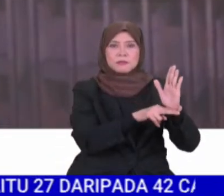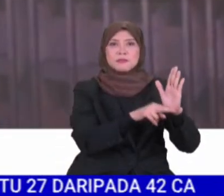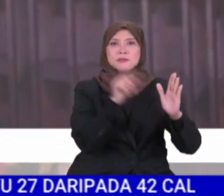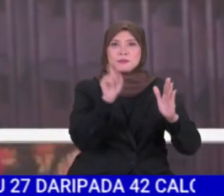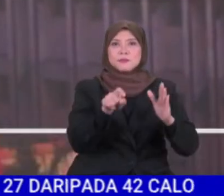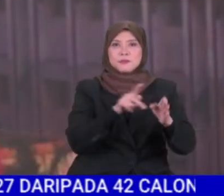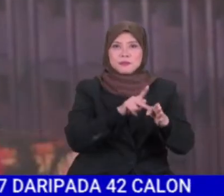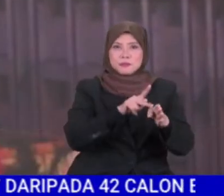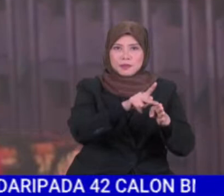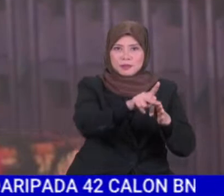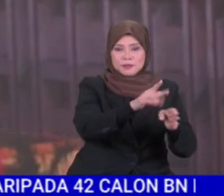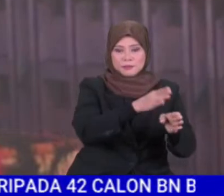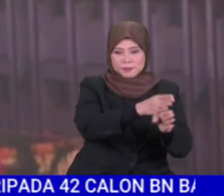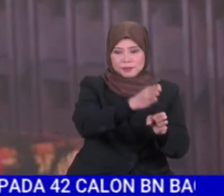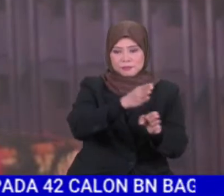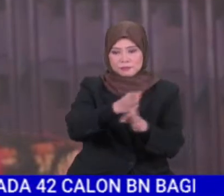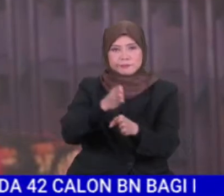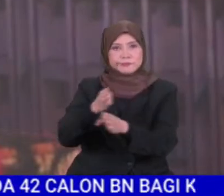dalam berbagai dunia.